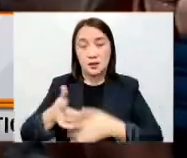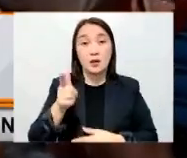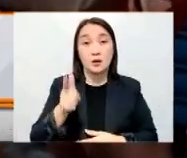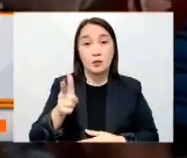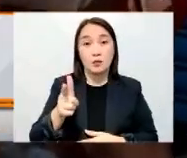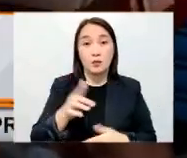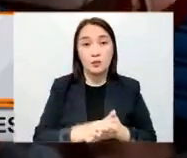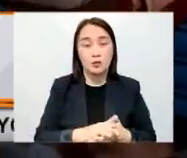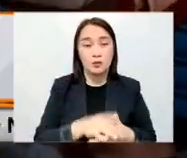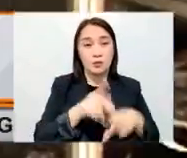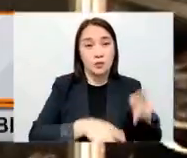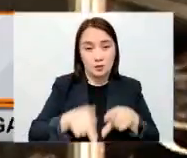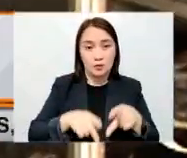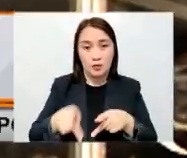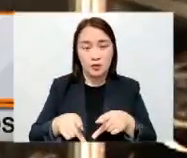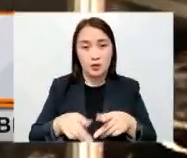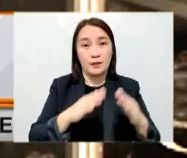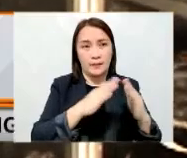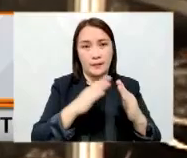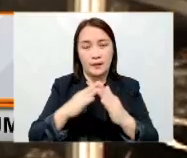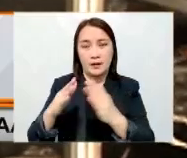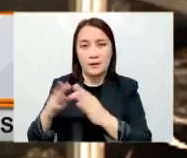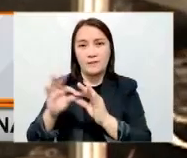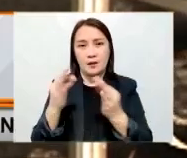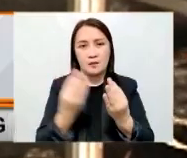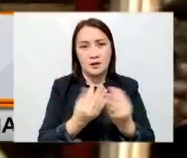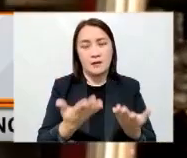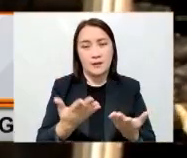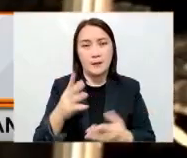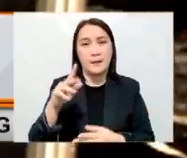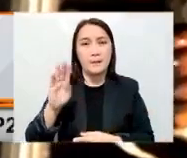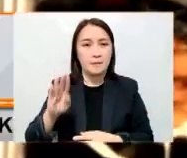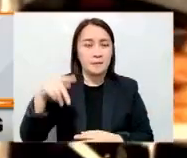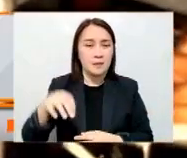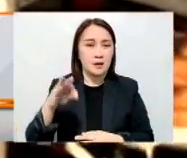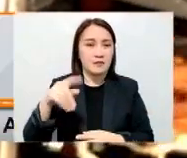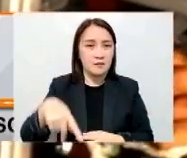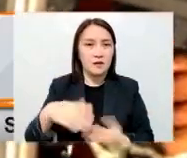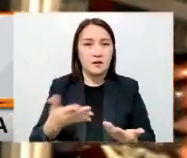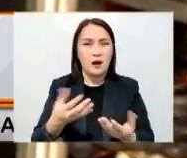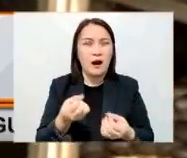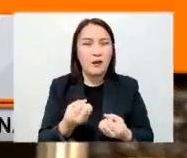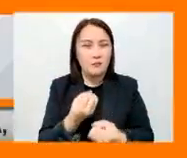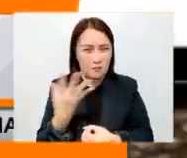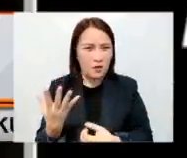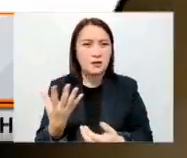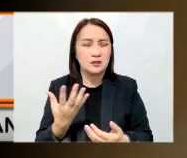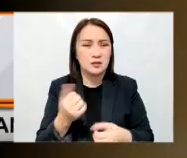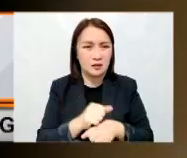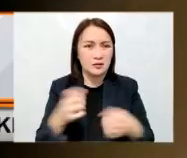negosyo naman ang apektado. Inaalam pa ng BFP ang pinagmulan ng sunog at kabuuang halaga ng pinsala nito.